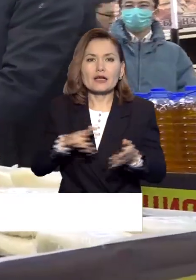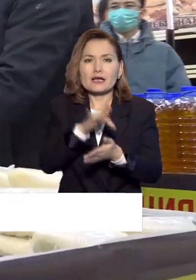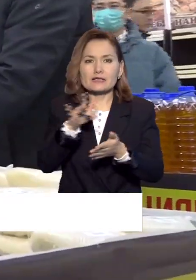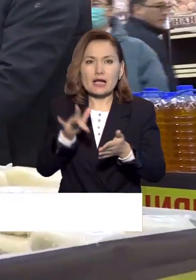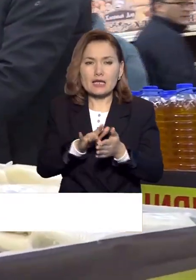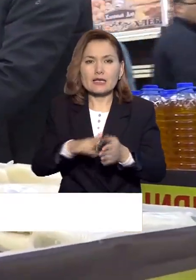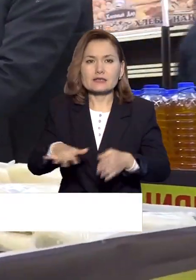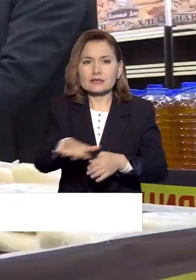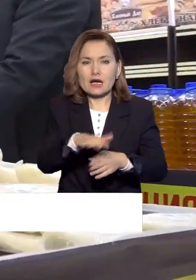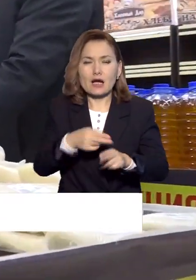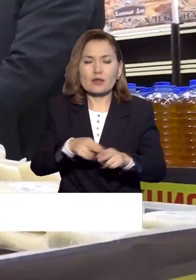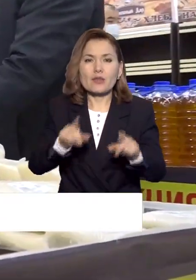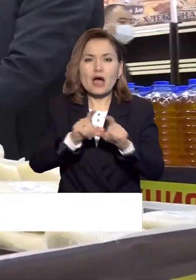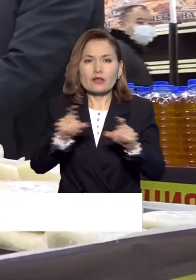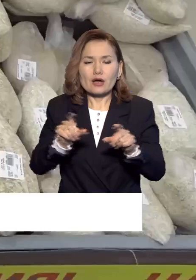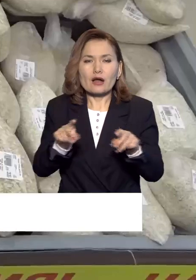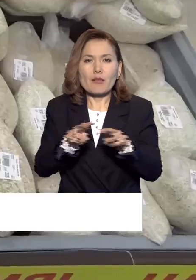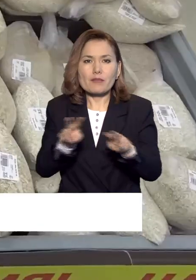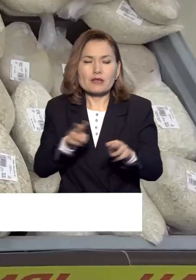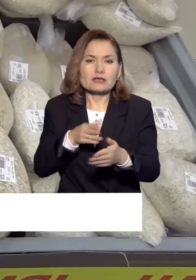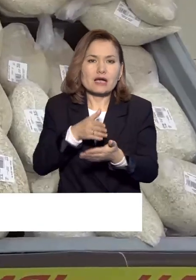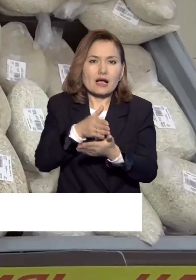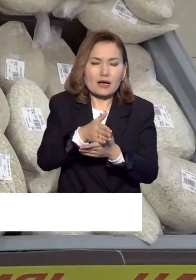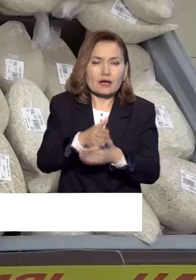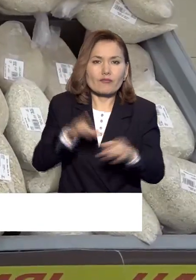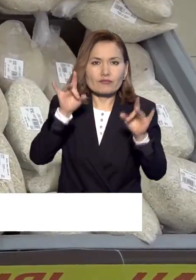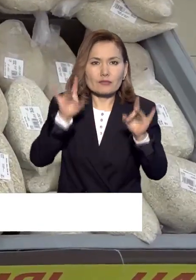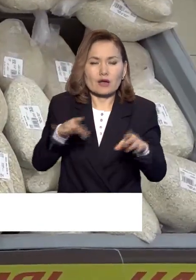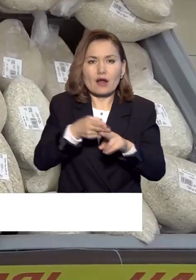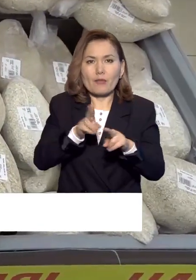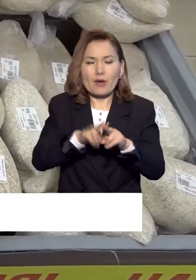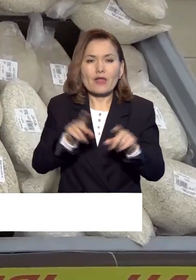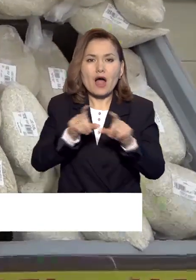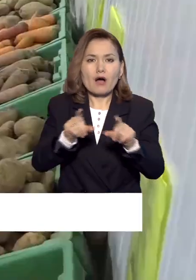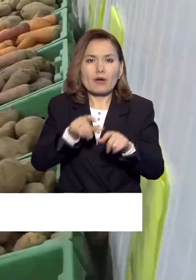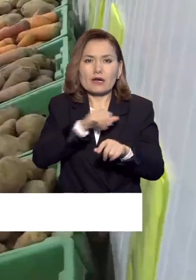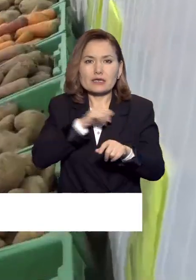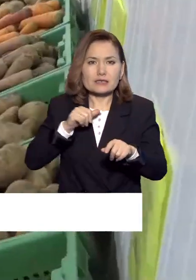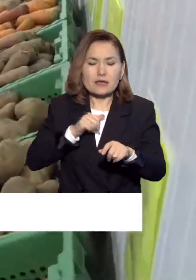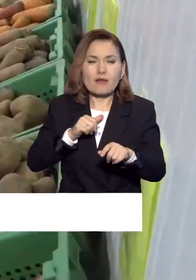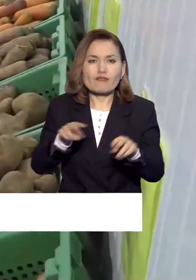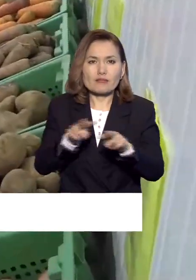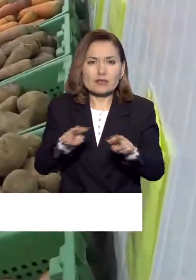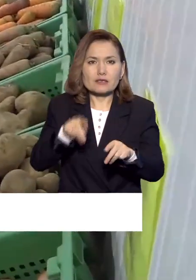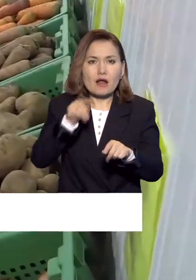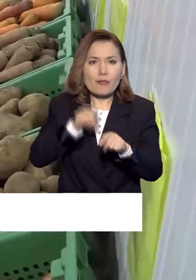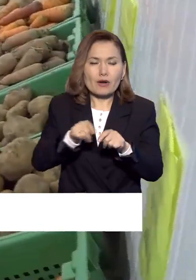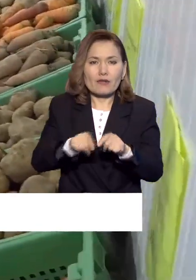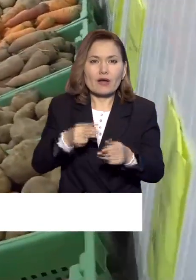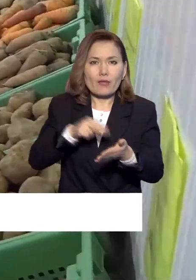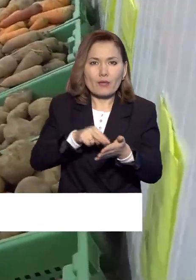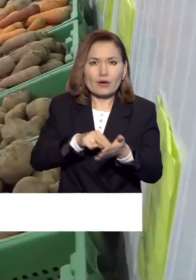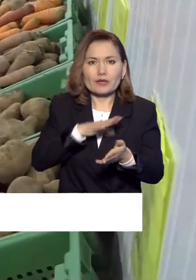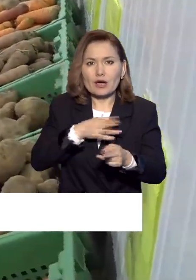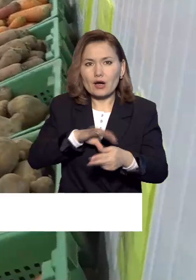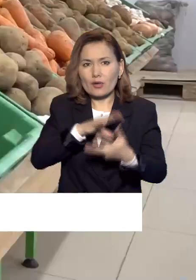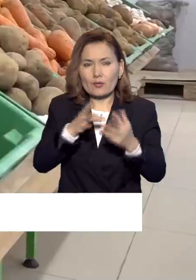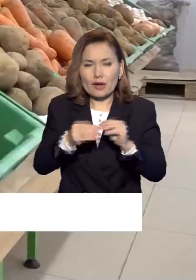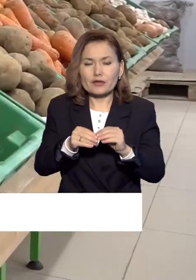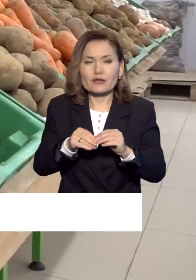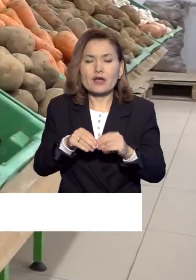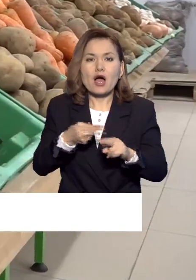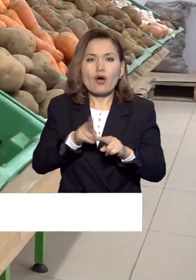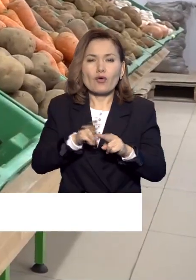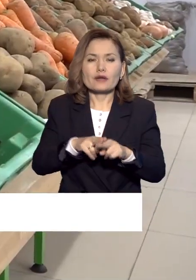аудандар ішіндегі дүкендерге тосыннан кіріп, әлеуметтік маңызы бар азық-түлік тауарларының бағасын тексерді. Өйткені сауда қызметін реттеу тәртібі бойынша